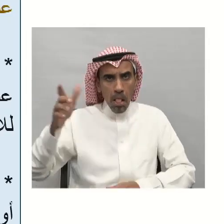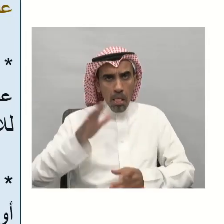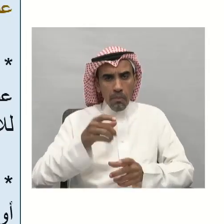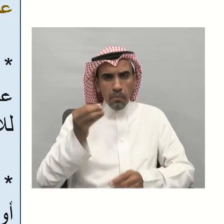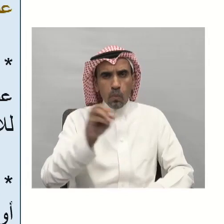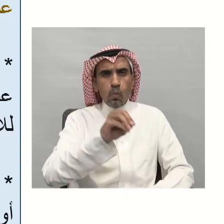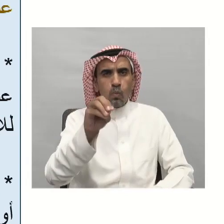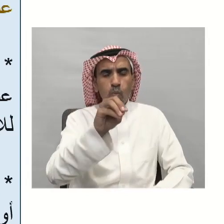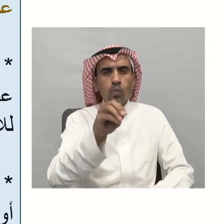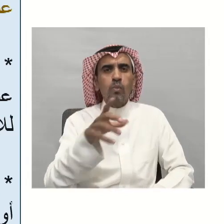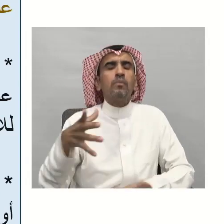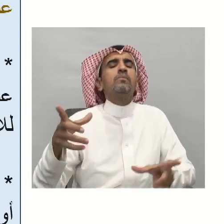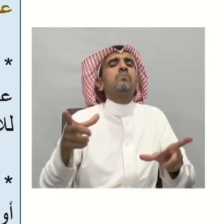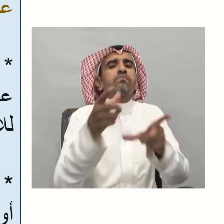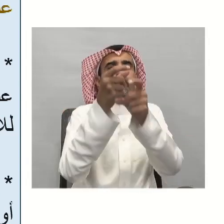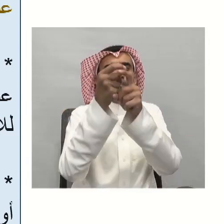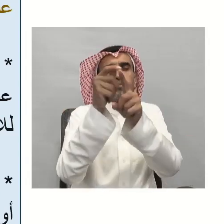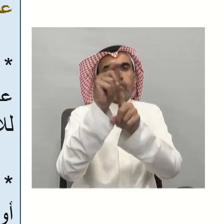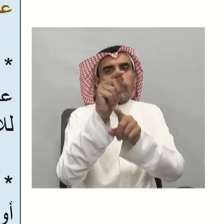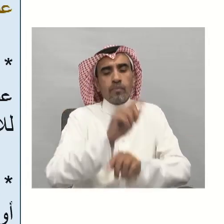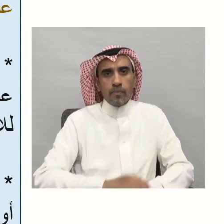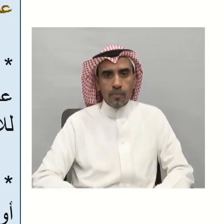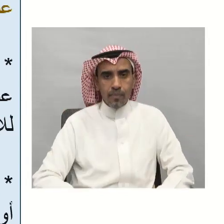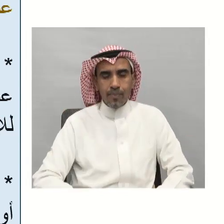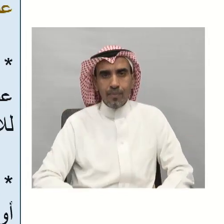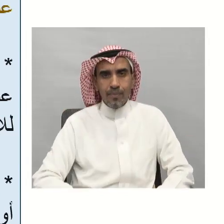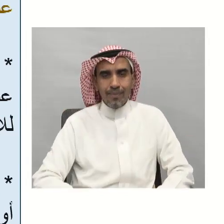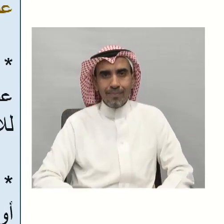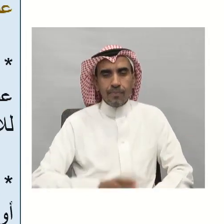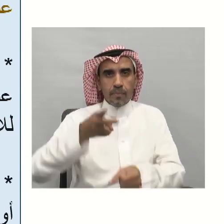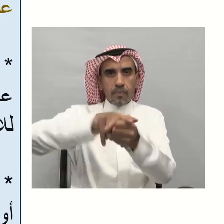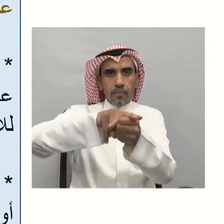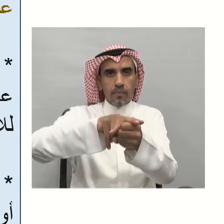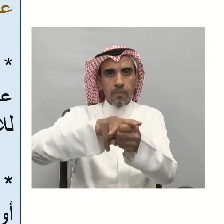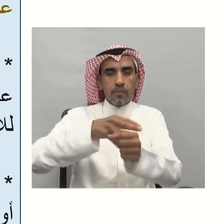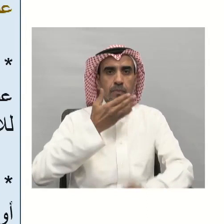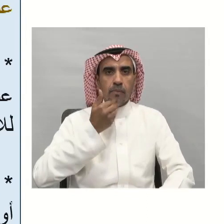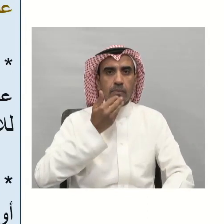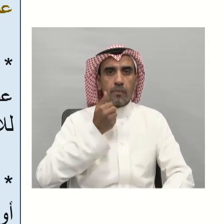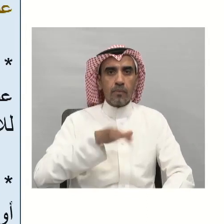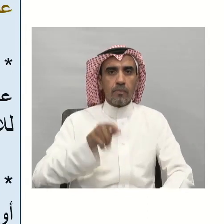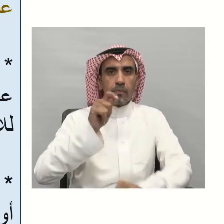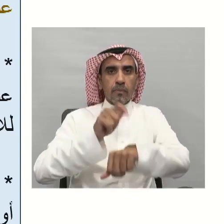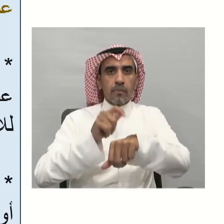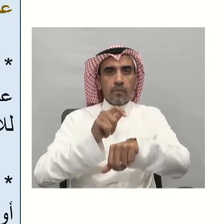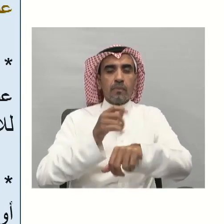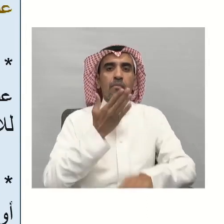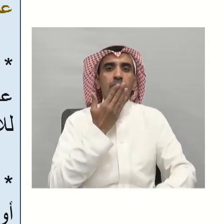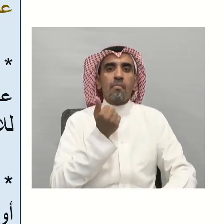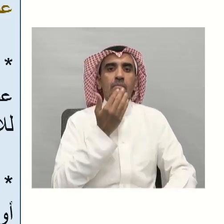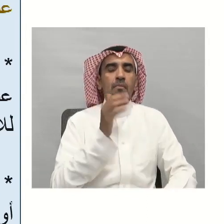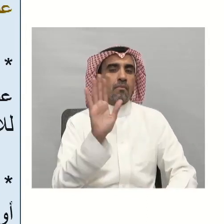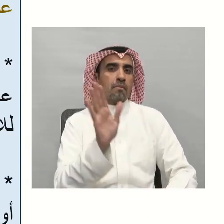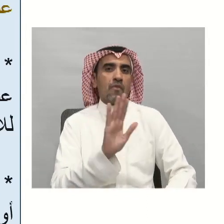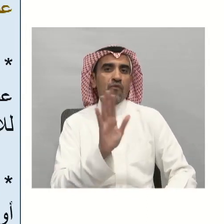الحركة والإمساك بالفريسة. أيضا لا توجد في اللاسعات أوعية دموية